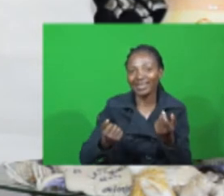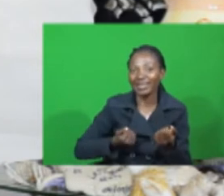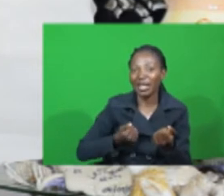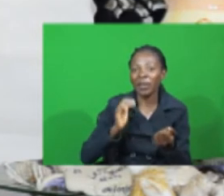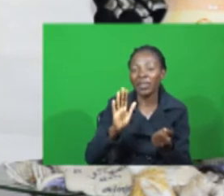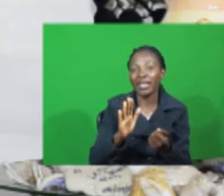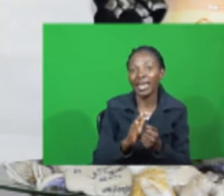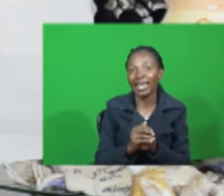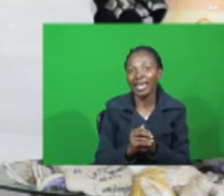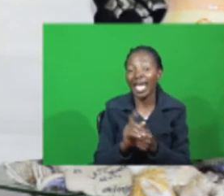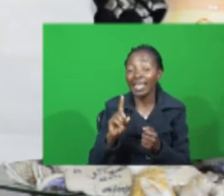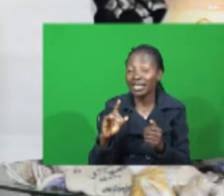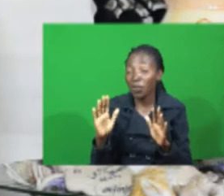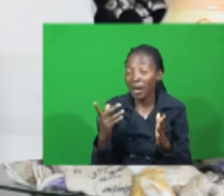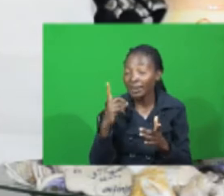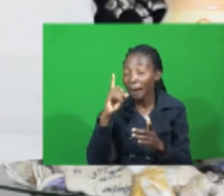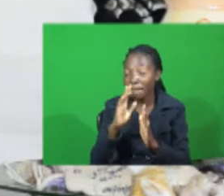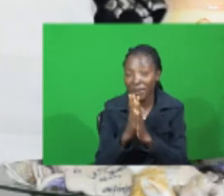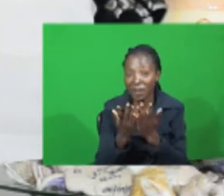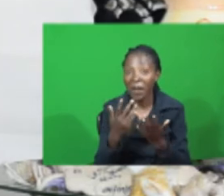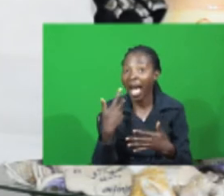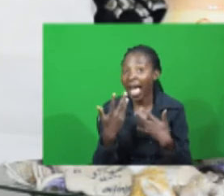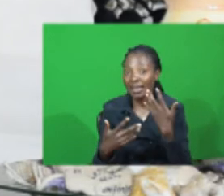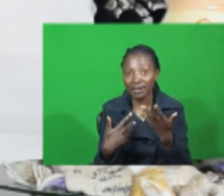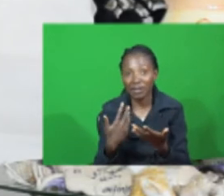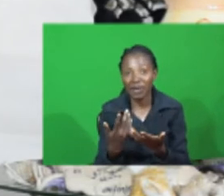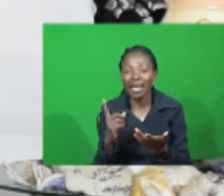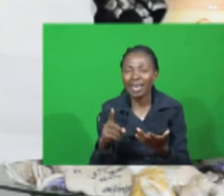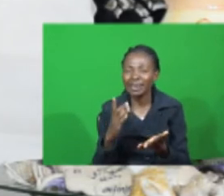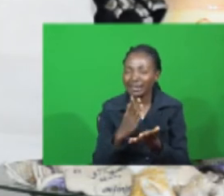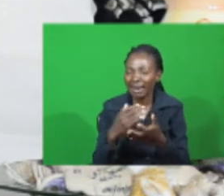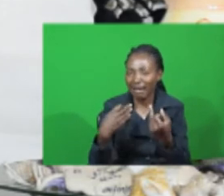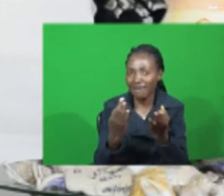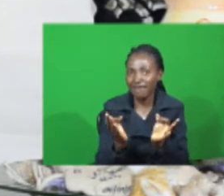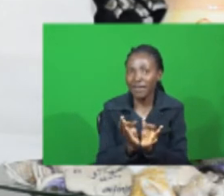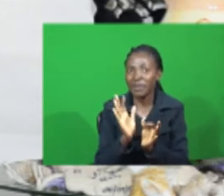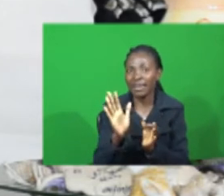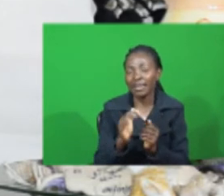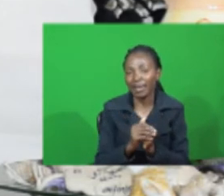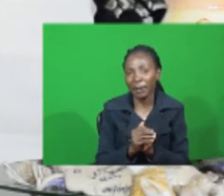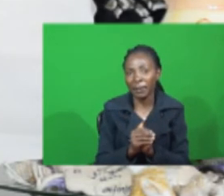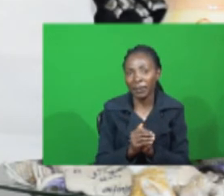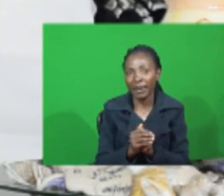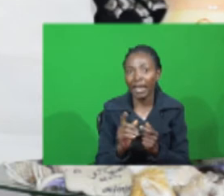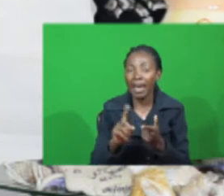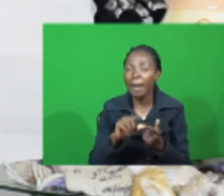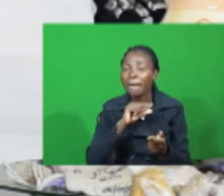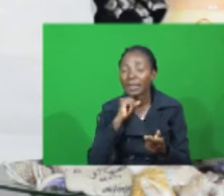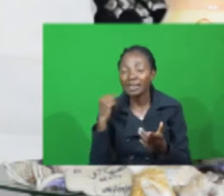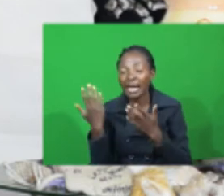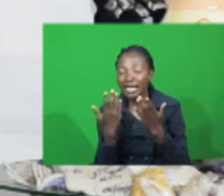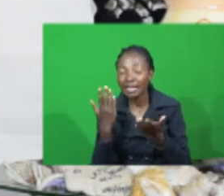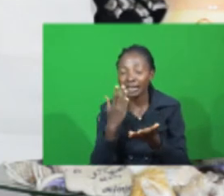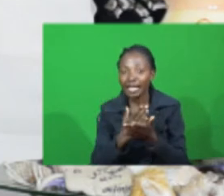iyeye, ndomatsanangura ari kuita Bible, ndokutotanga kwakaita mhuri yaJudha. Mufundisi vachaverenga futi